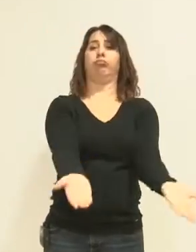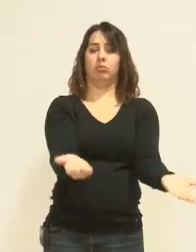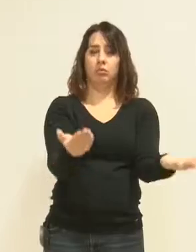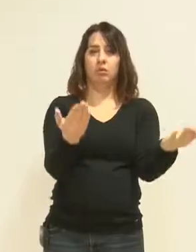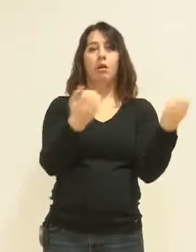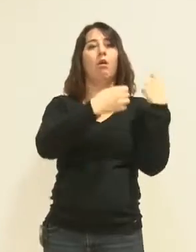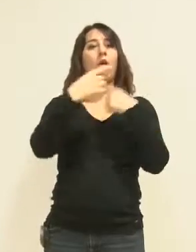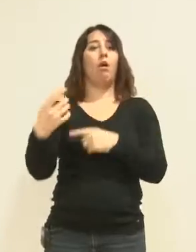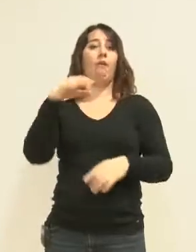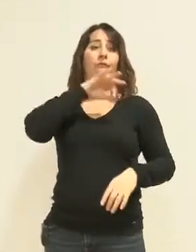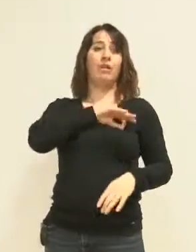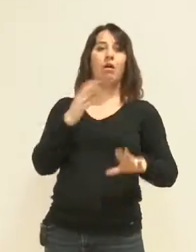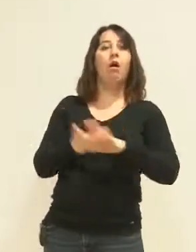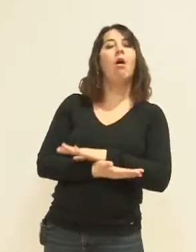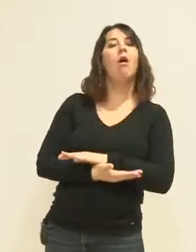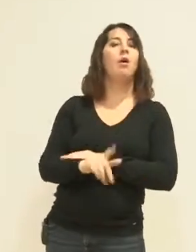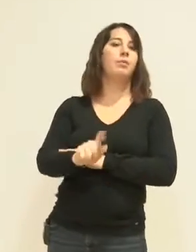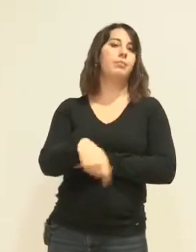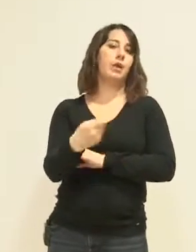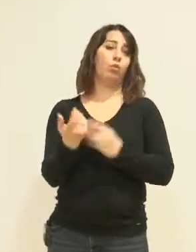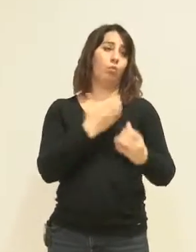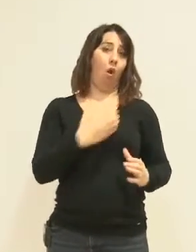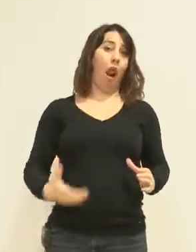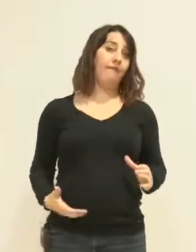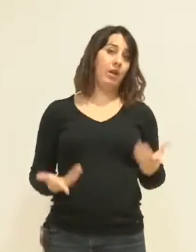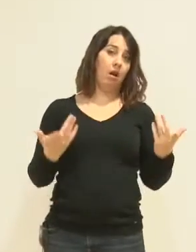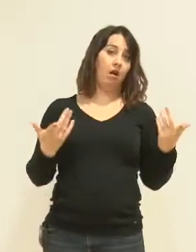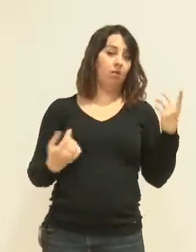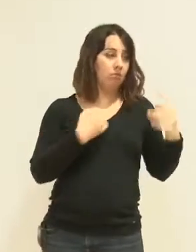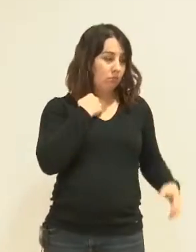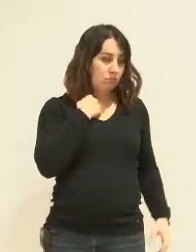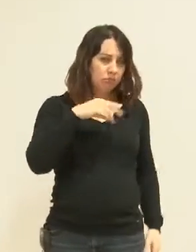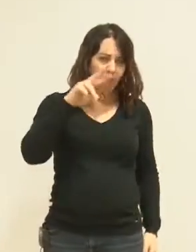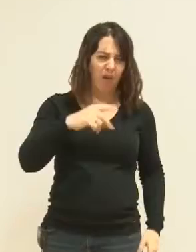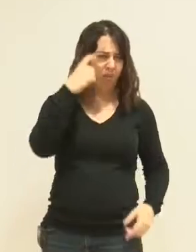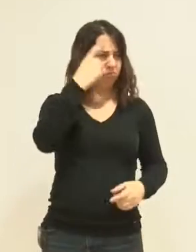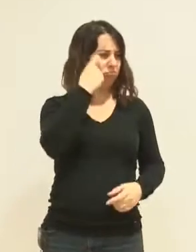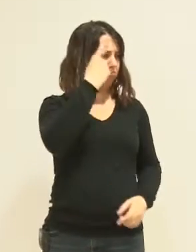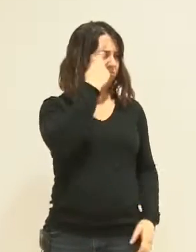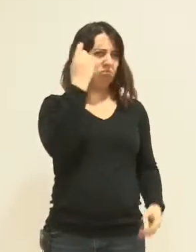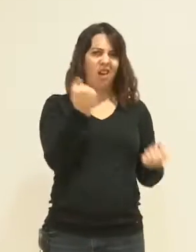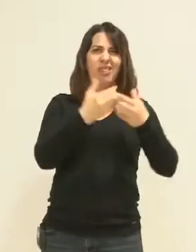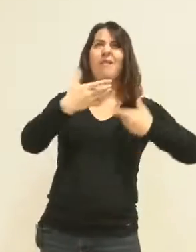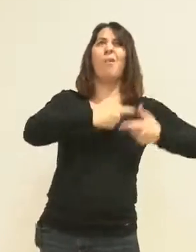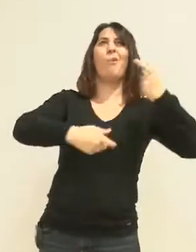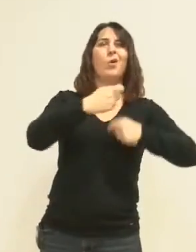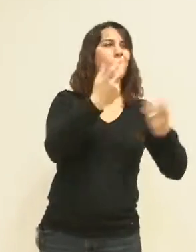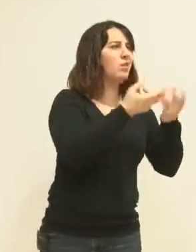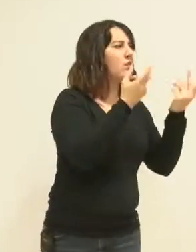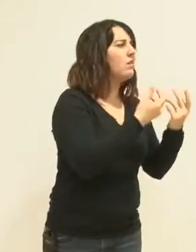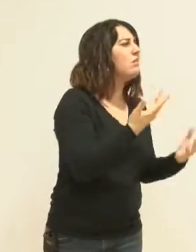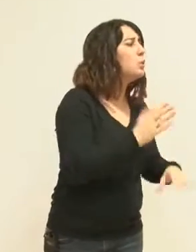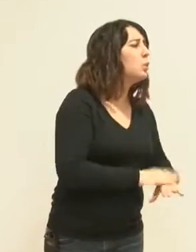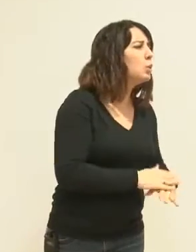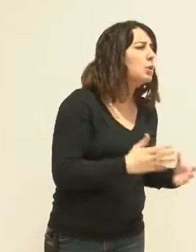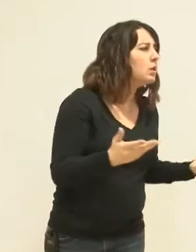des entrées financières considérables dans les caisses de la ville, je me demande de quel développement économique vous parlez. Car